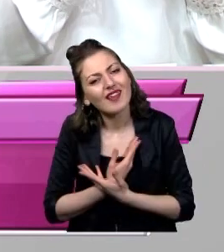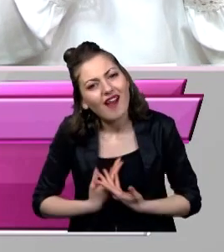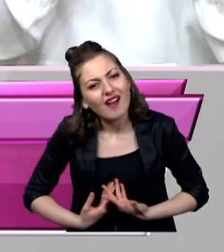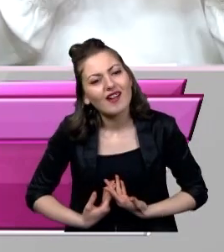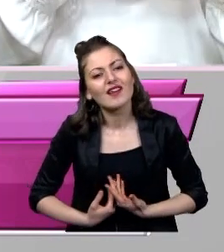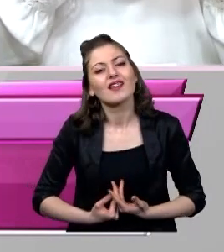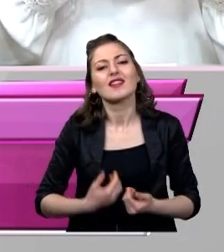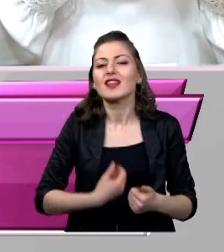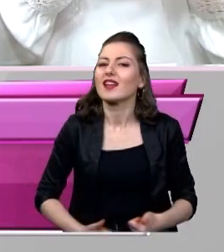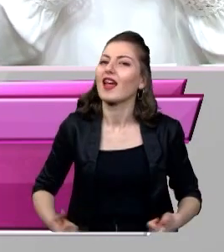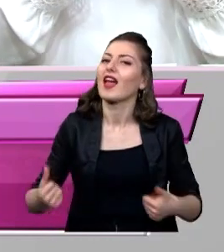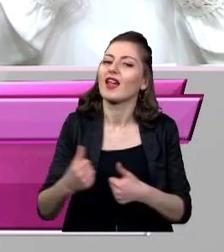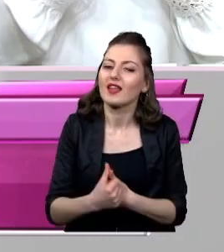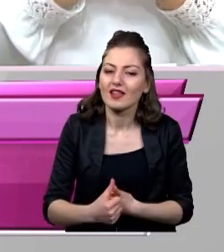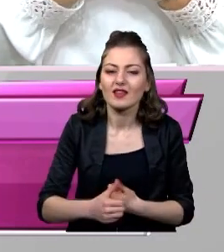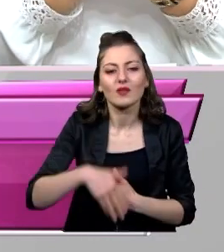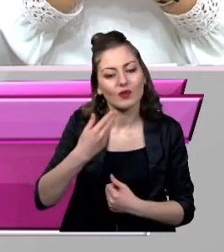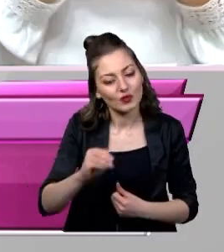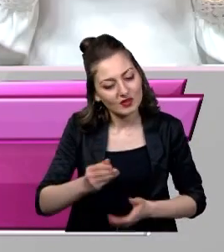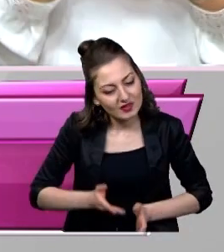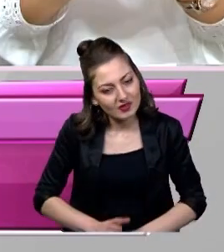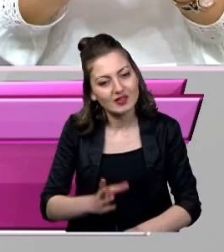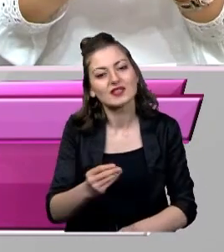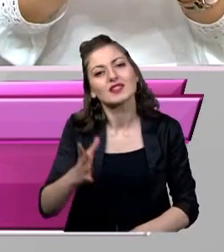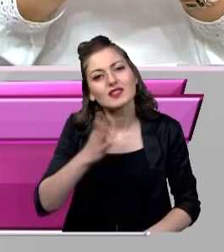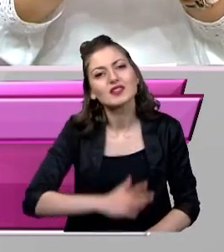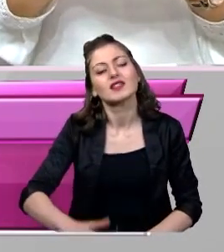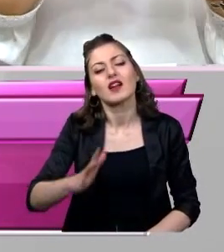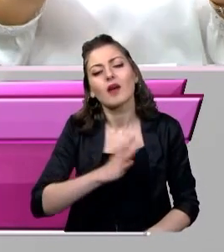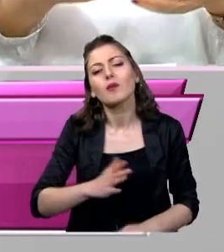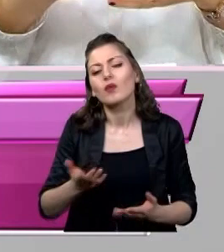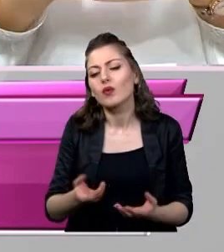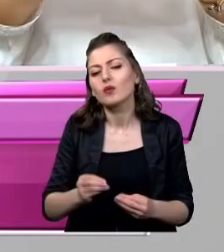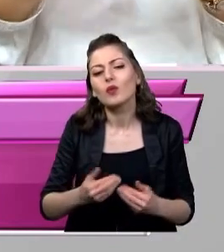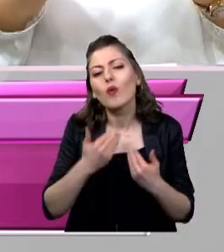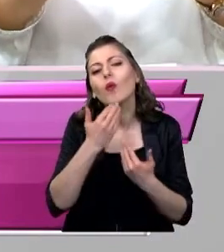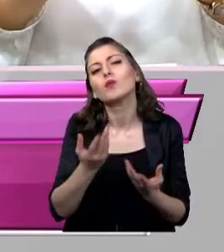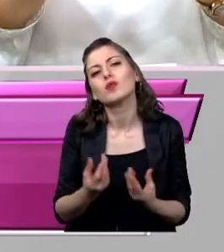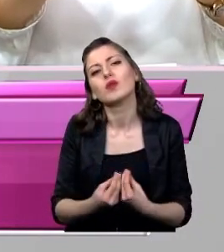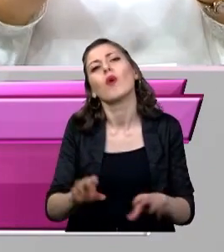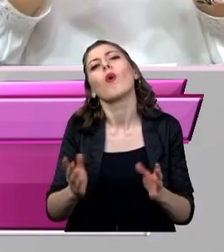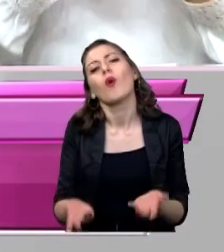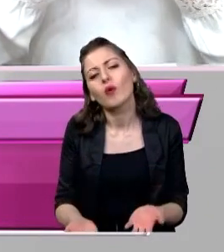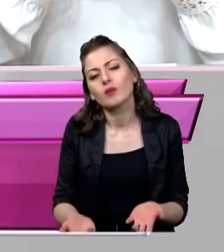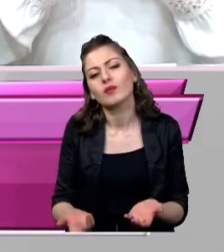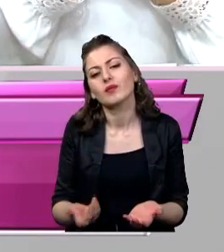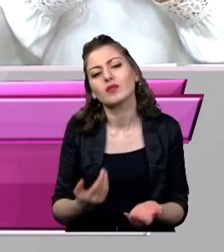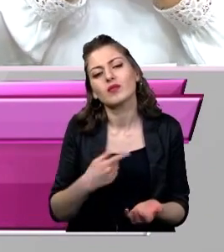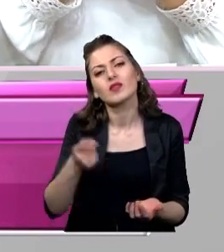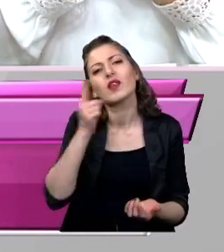sevdik evlendik sonra bir çocuğumuzun olmasını çok istiyorduk ama bizim çocuğumuz olmadı